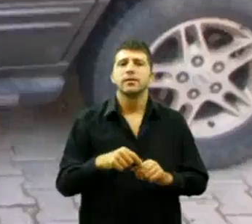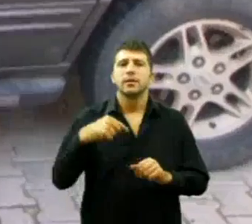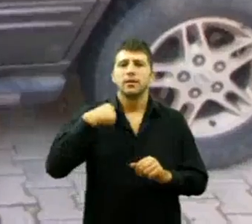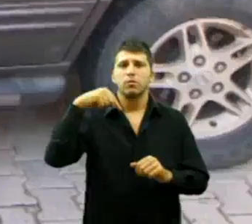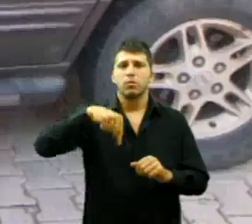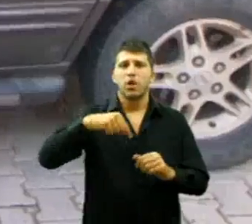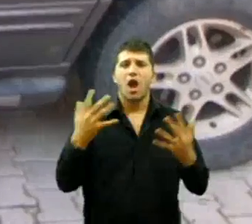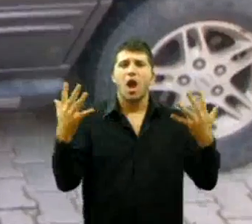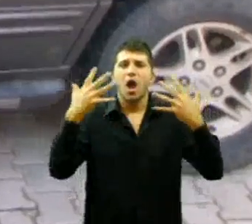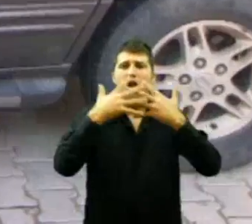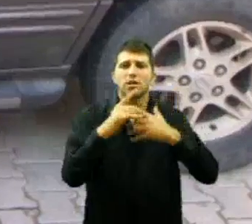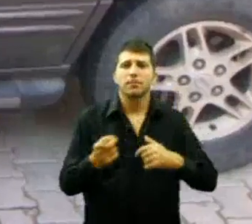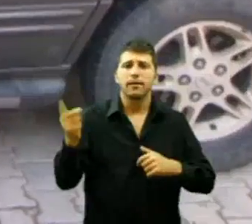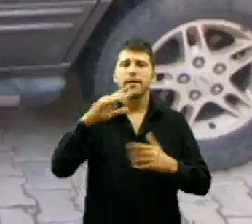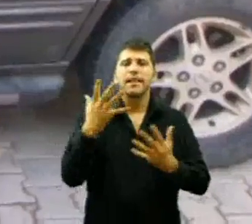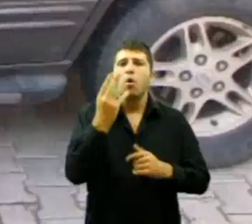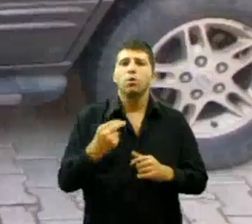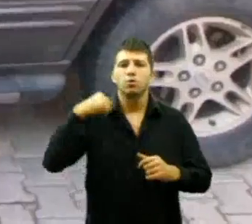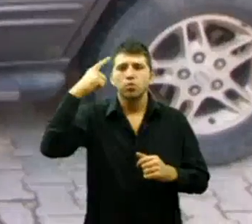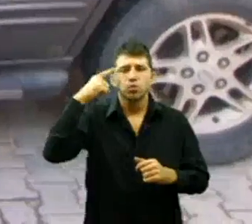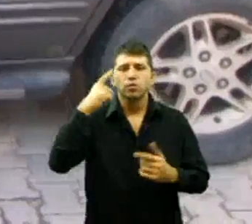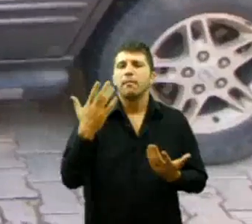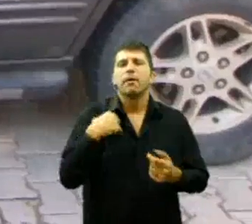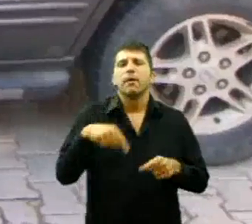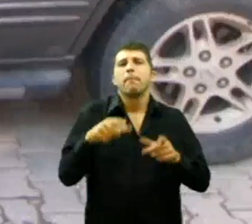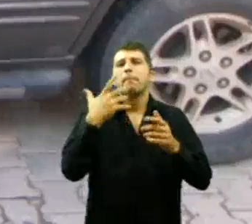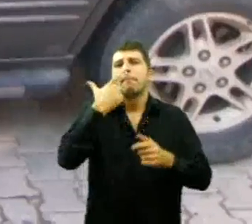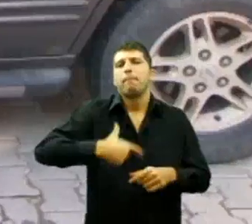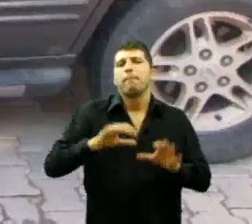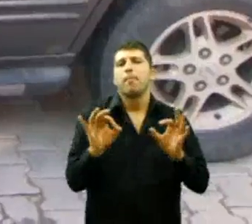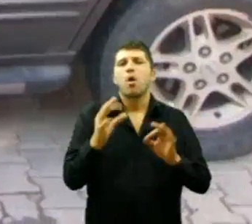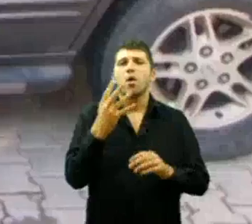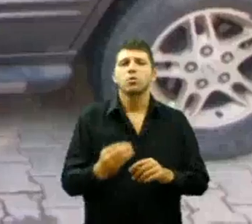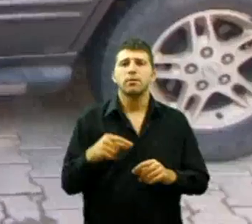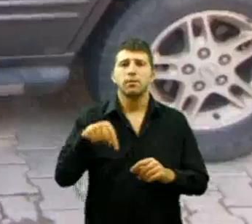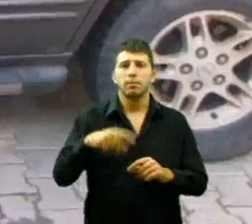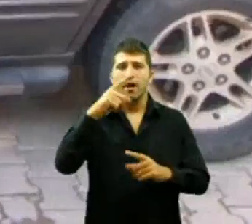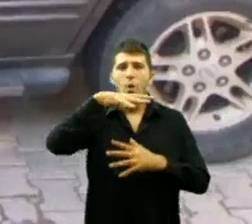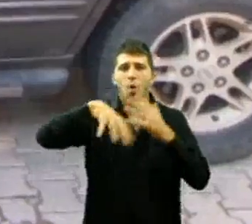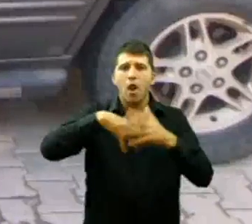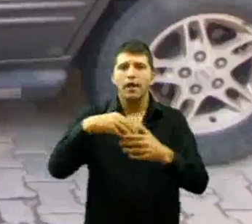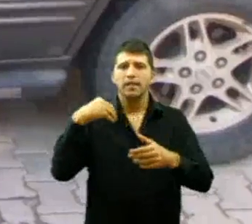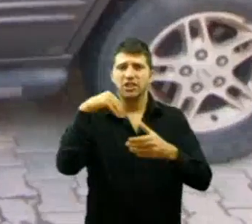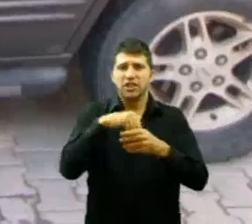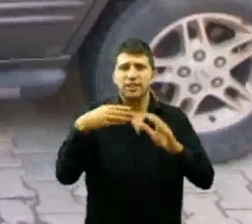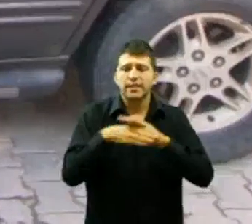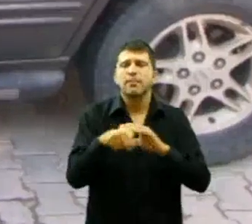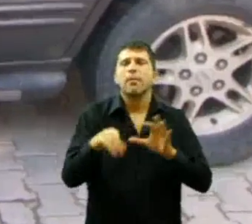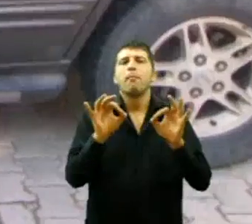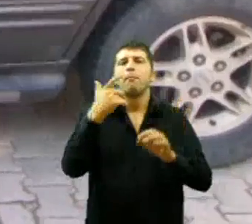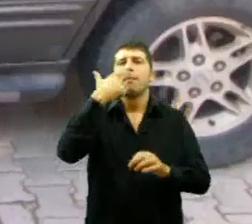tekerlekli sandalyesini yerleştirmeye çalışıyor. Bugün bir olayın içerisinde aktif olarak kalsam da böyle kalacağım.